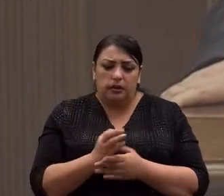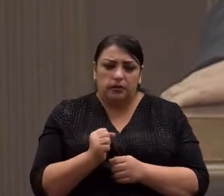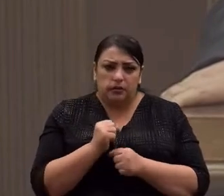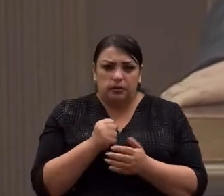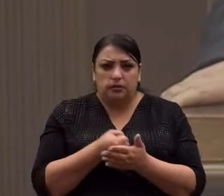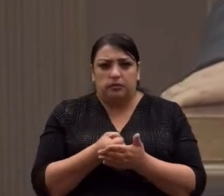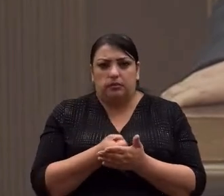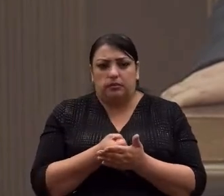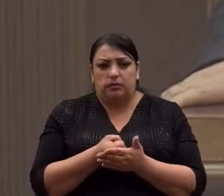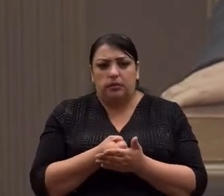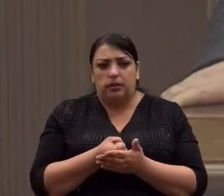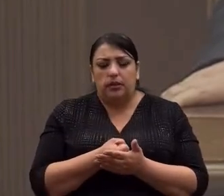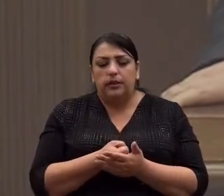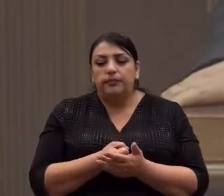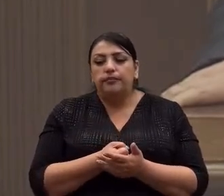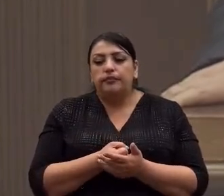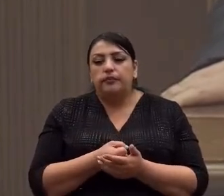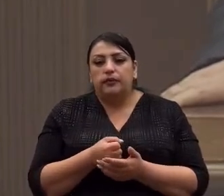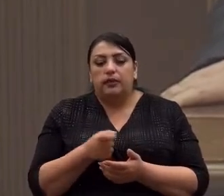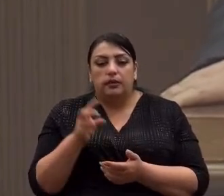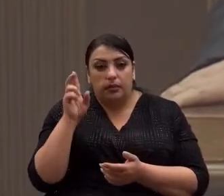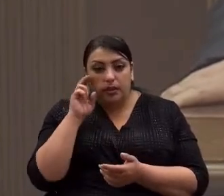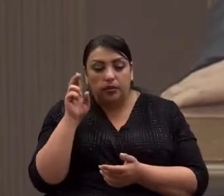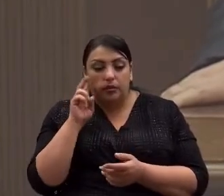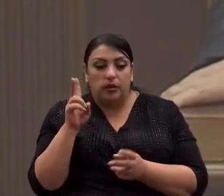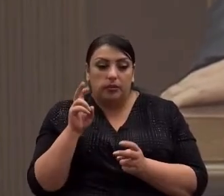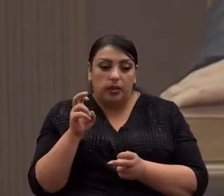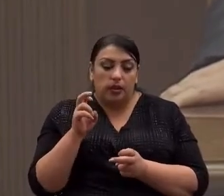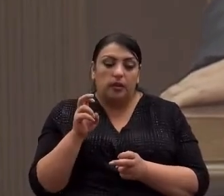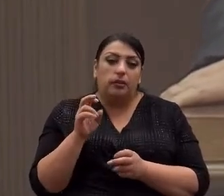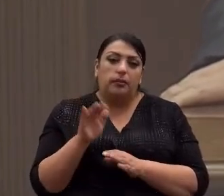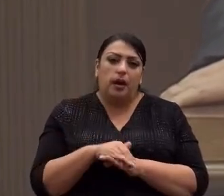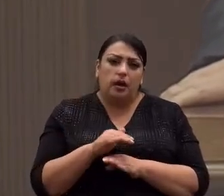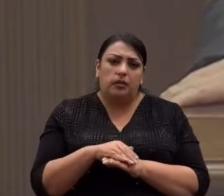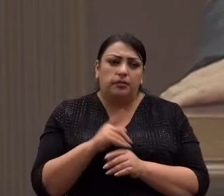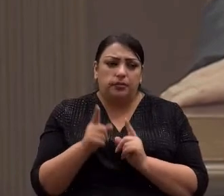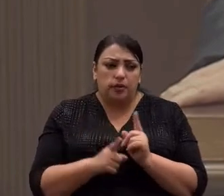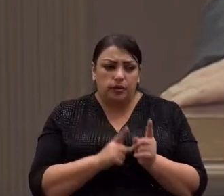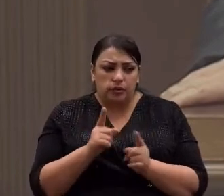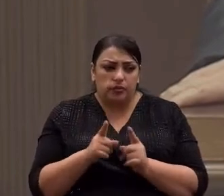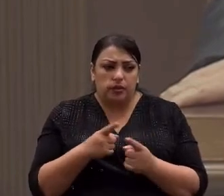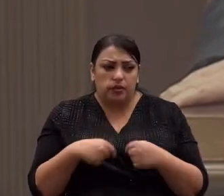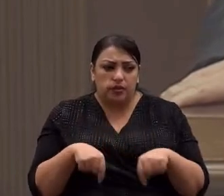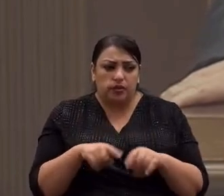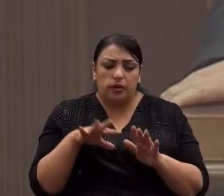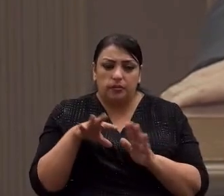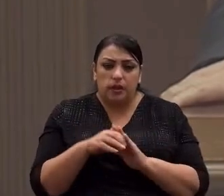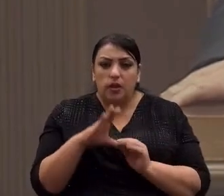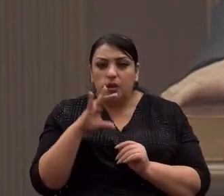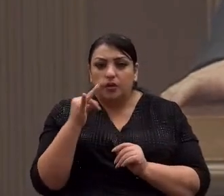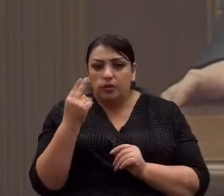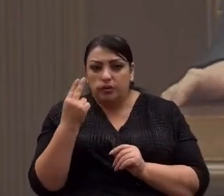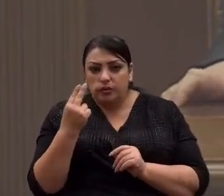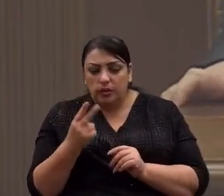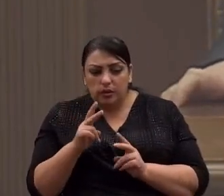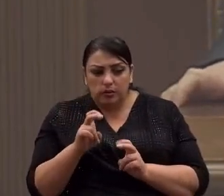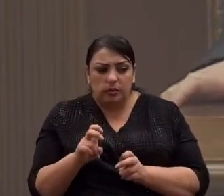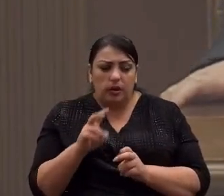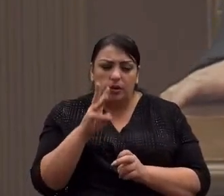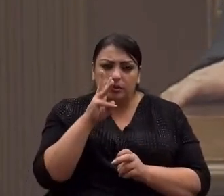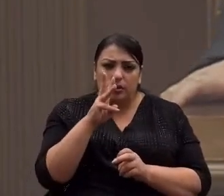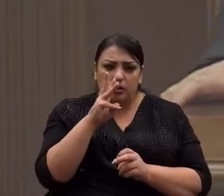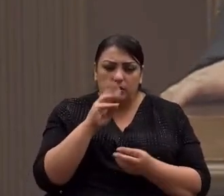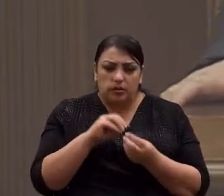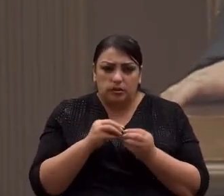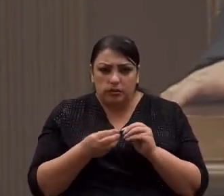իշխանության կողմից։ Եվ ոչ միայն իշխանություն, բայց որ բարեփոխումների շրջանակում նաև սոցիալական խնդիրը լուծվում, աշխատավարձերի